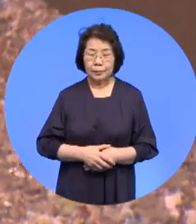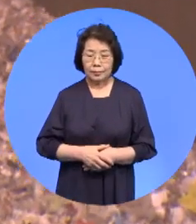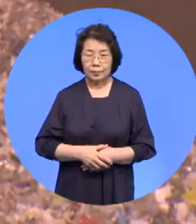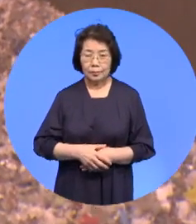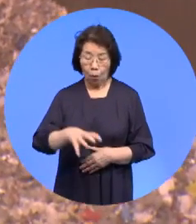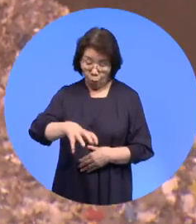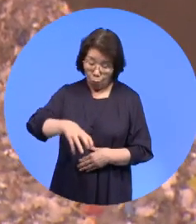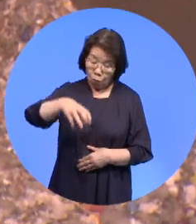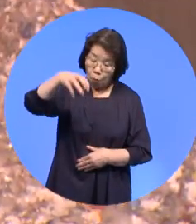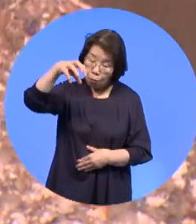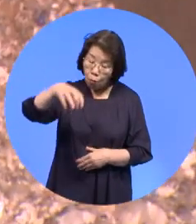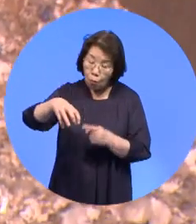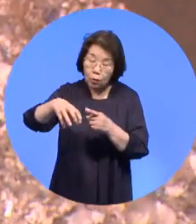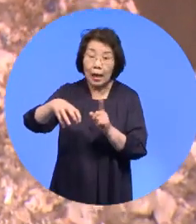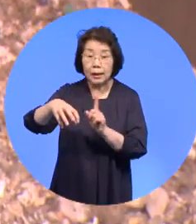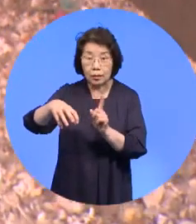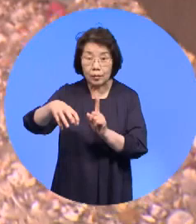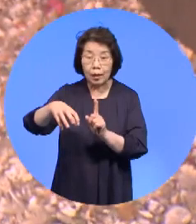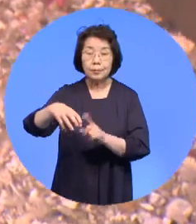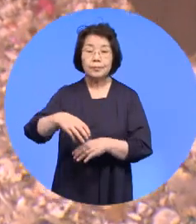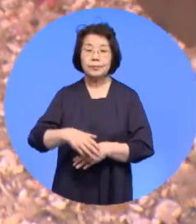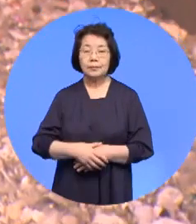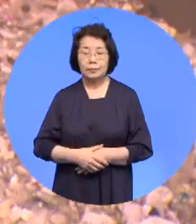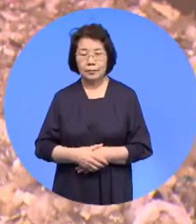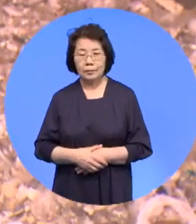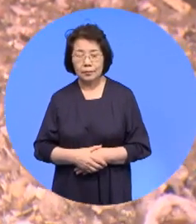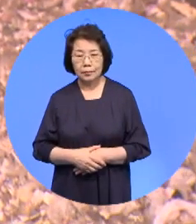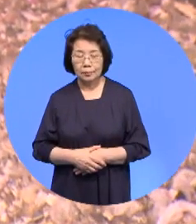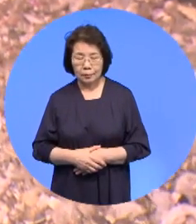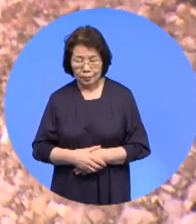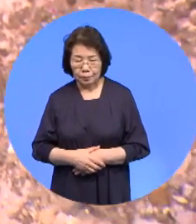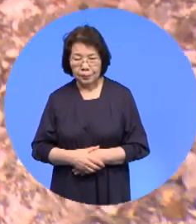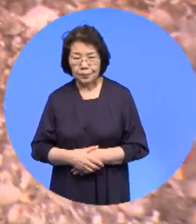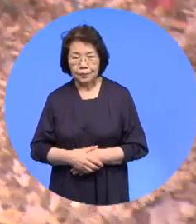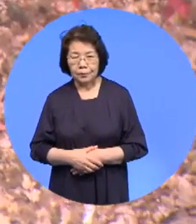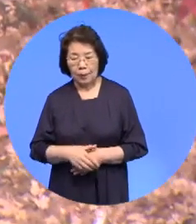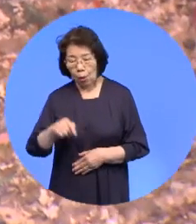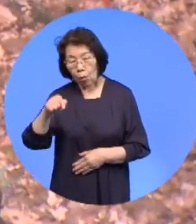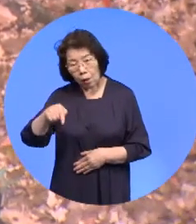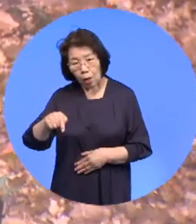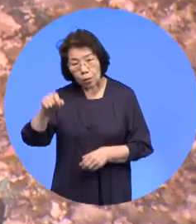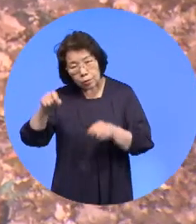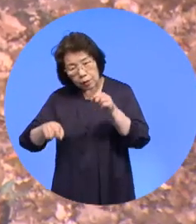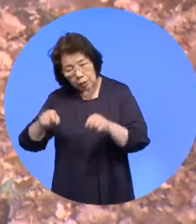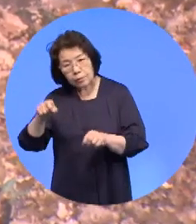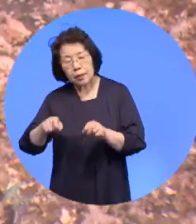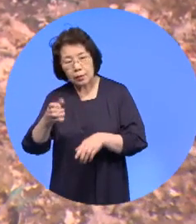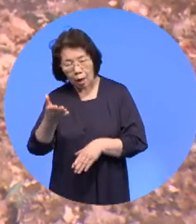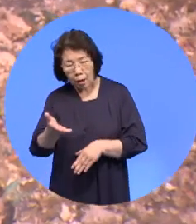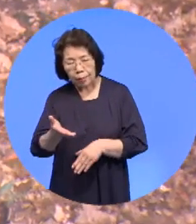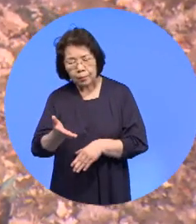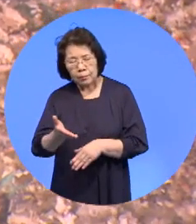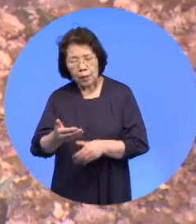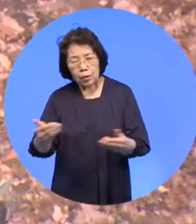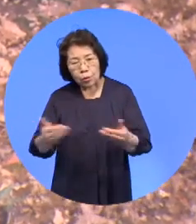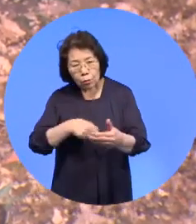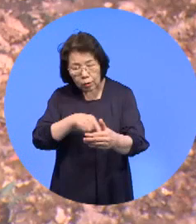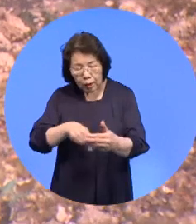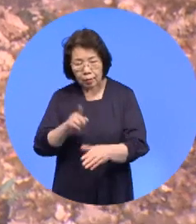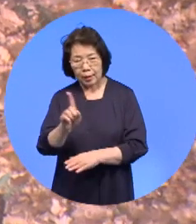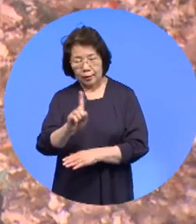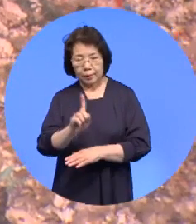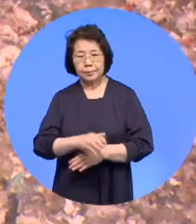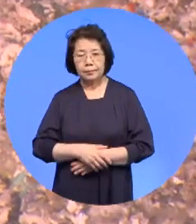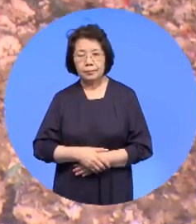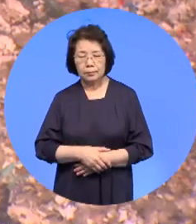猫上野なぜのキャッチャーみたいなやつを操作しあろうかそうですねはいまあどういう作業をしているそうなこれ